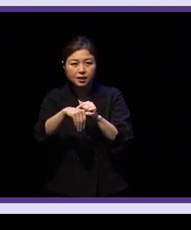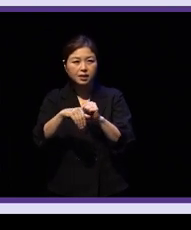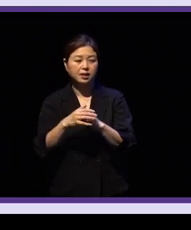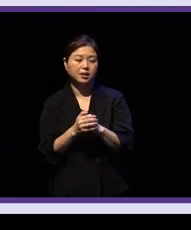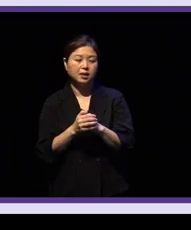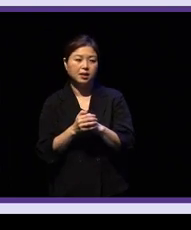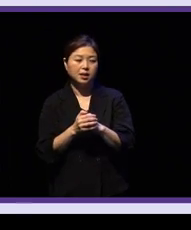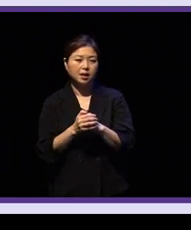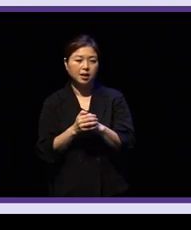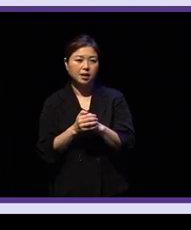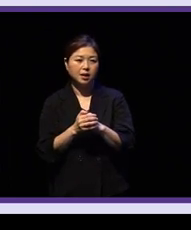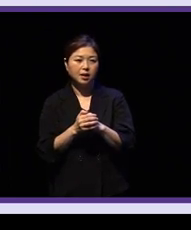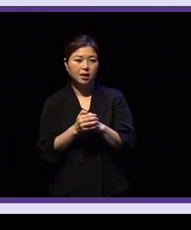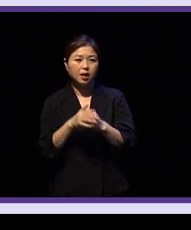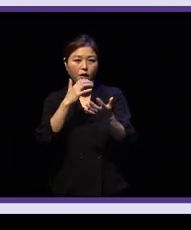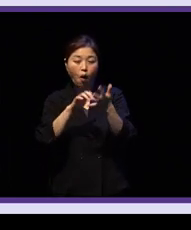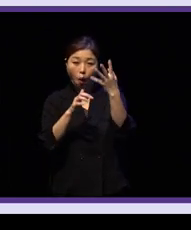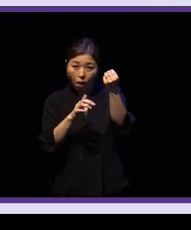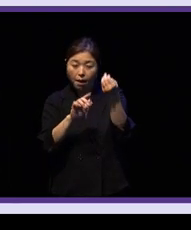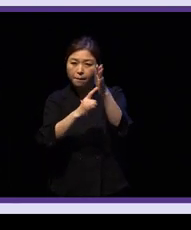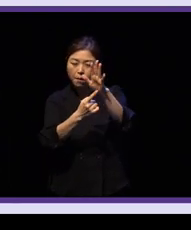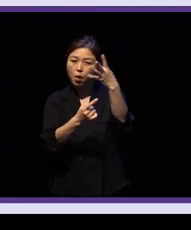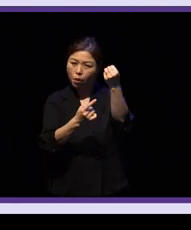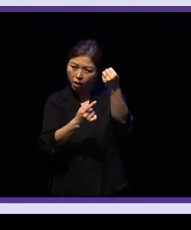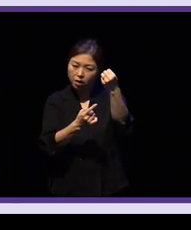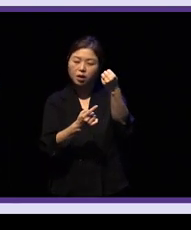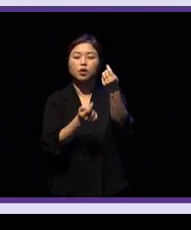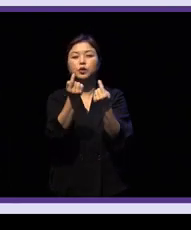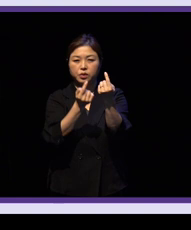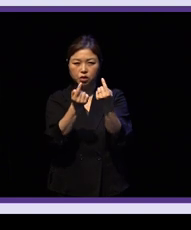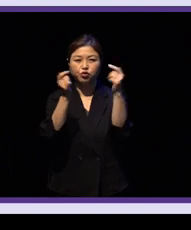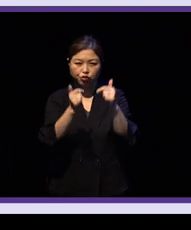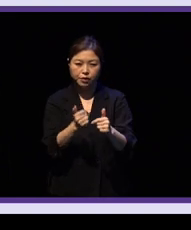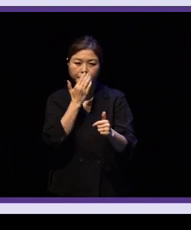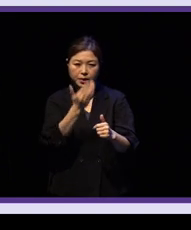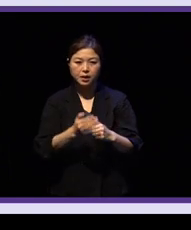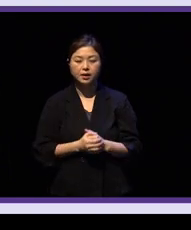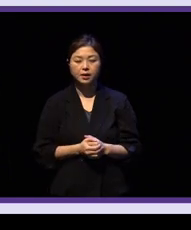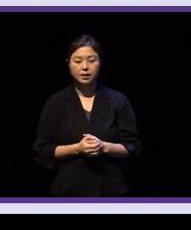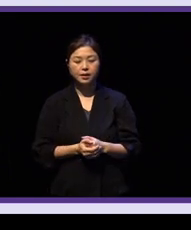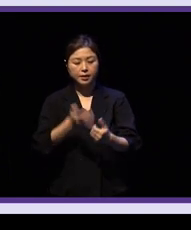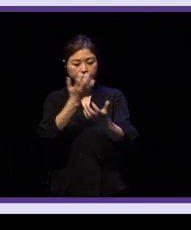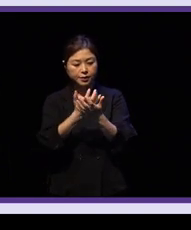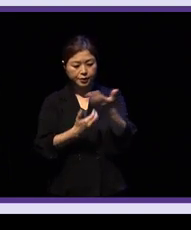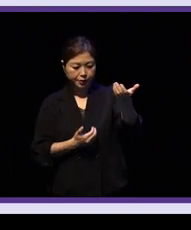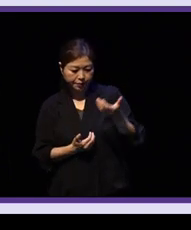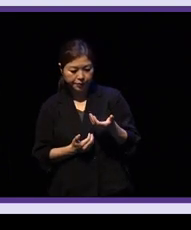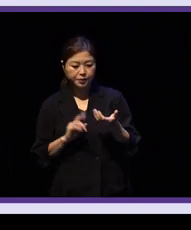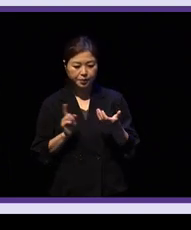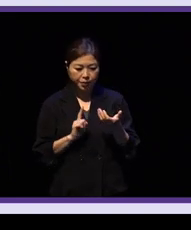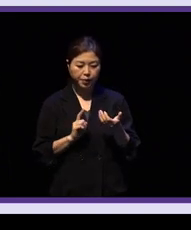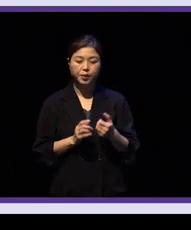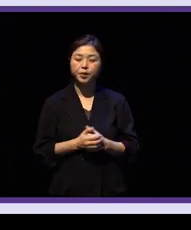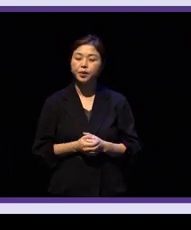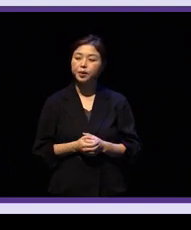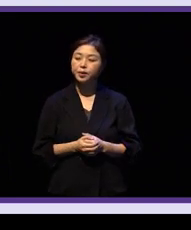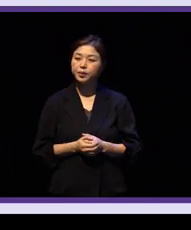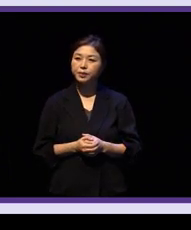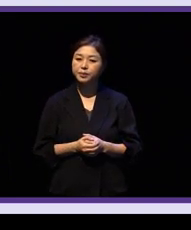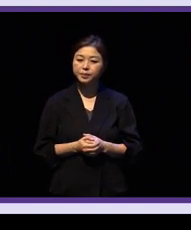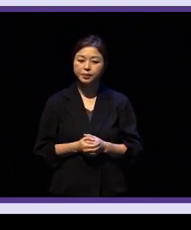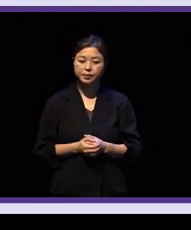조정 협의해서 진행할 수 있다는 점 말씀드리겠습니다 제출 자료 전년도라 거의 대동소이한데요